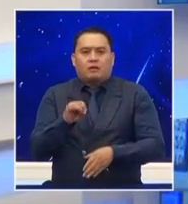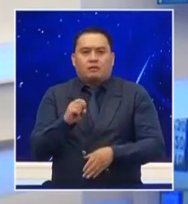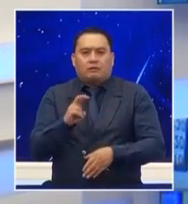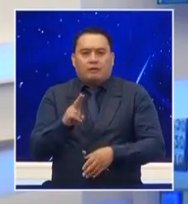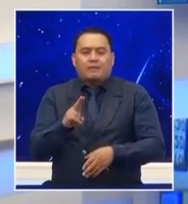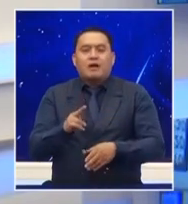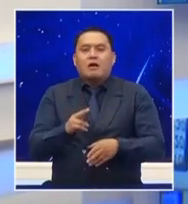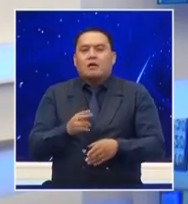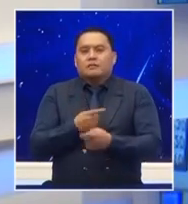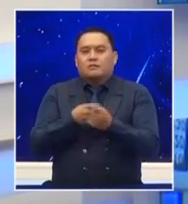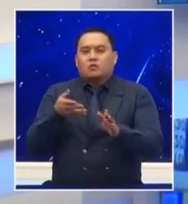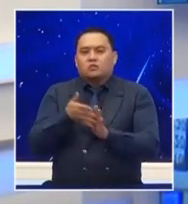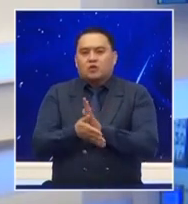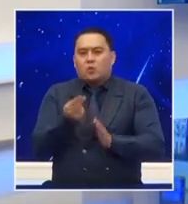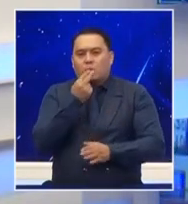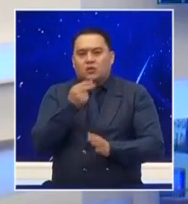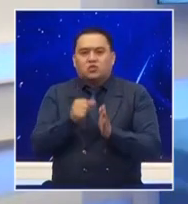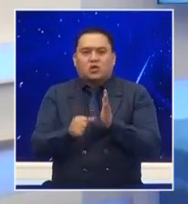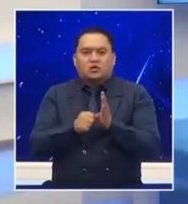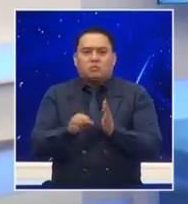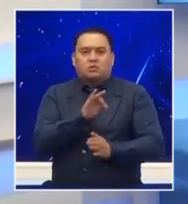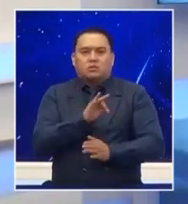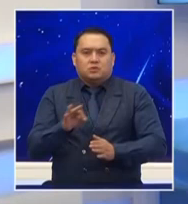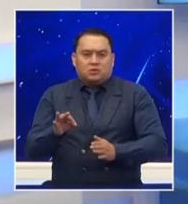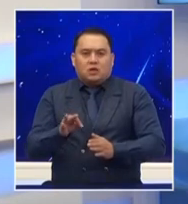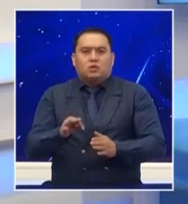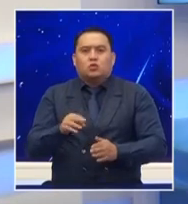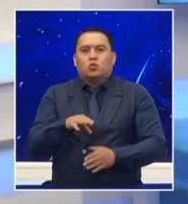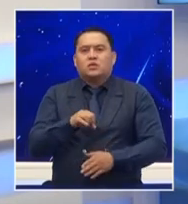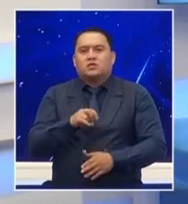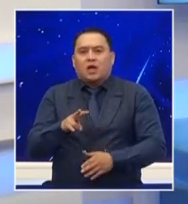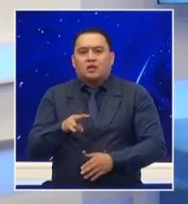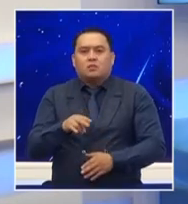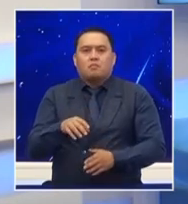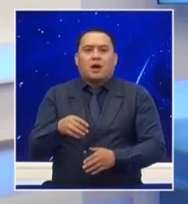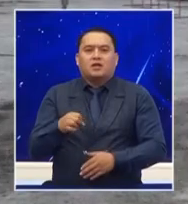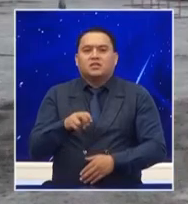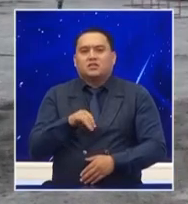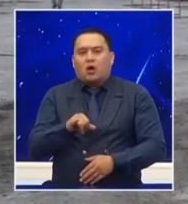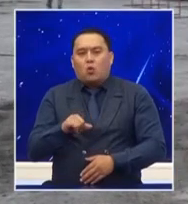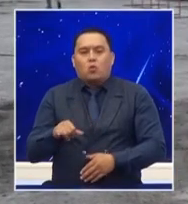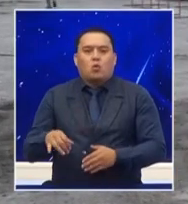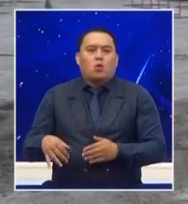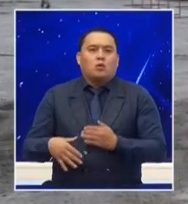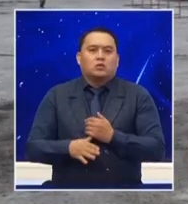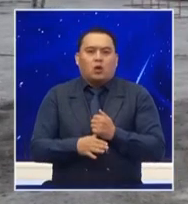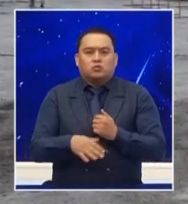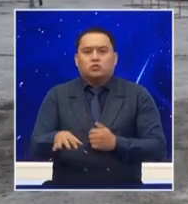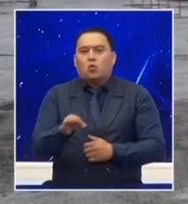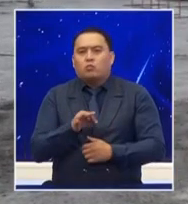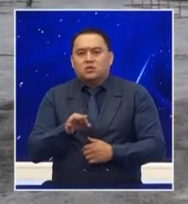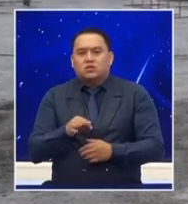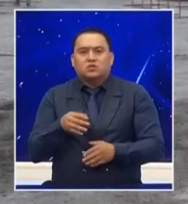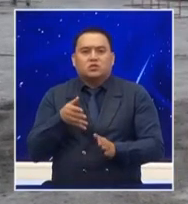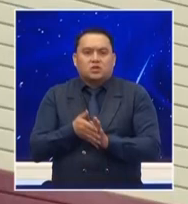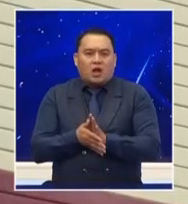самая высокая доля затрат на еду, свыше 60%, приходится на туркестанскую, мангыстаускую и атыраускую области. Чуть